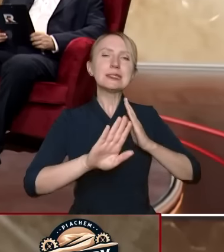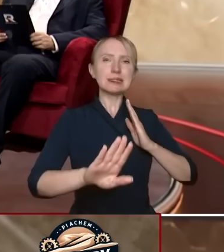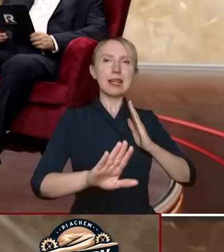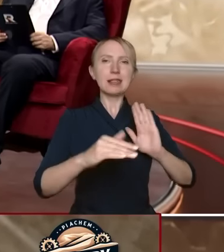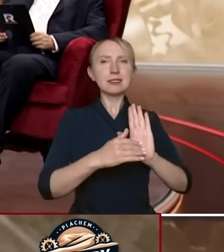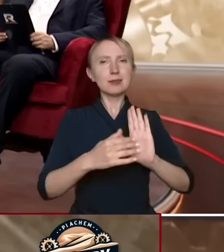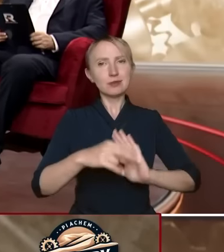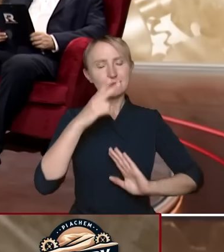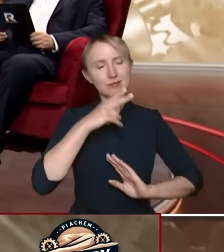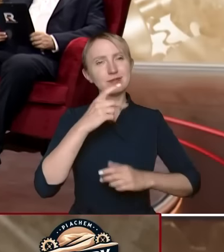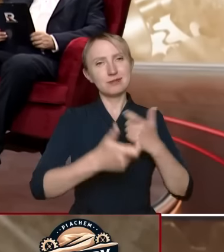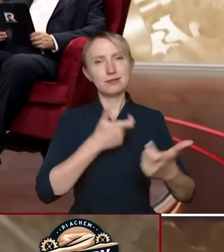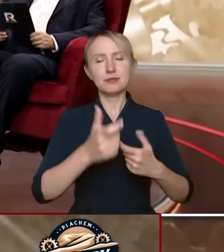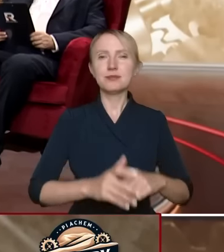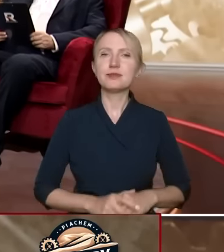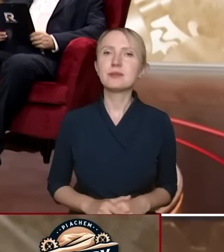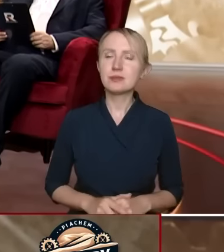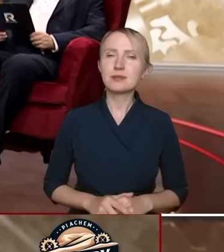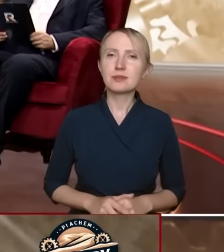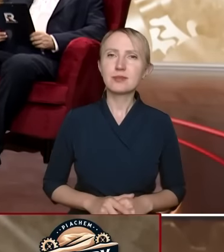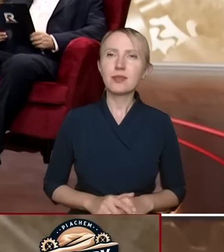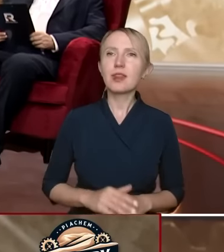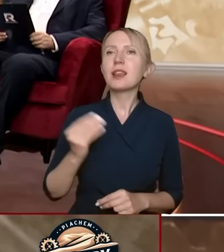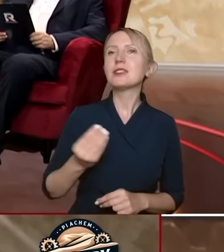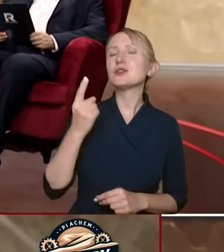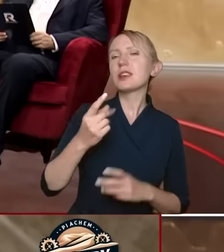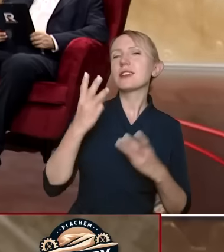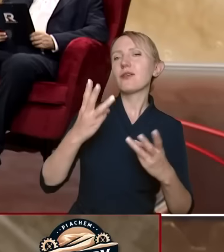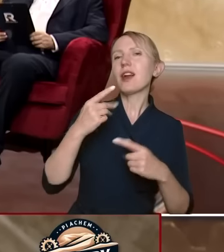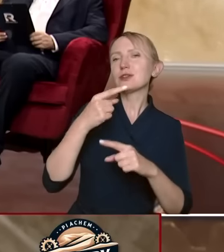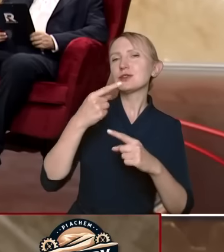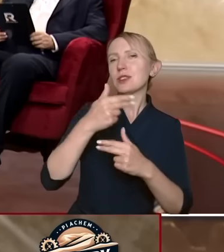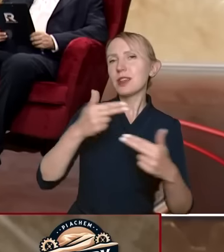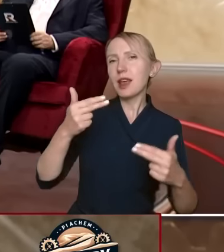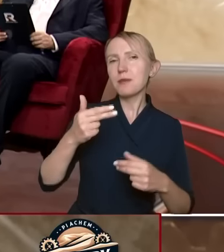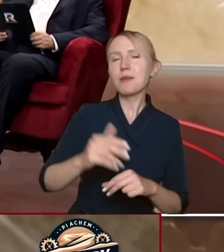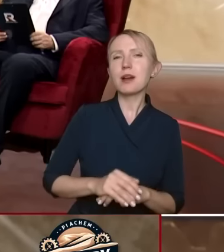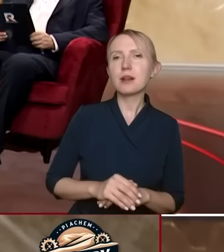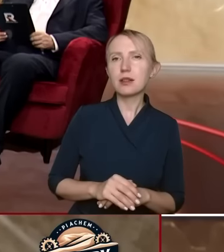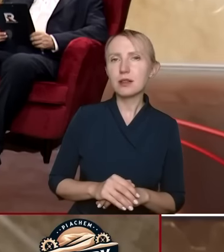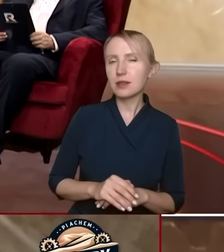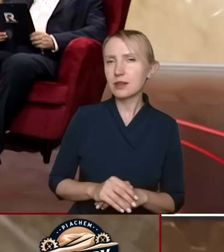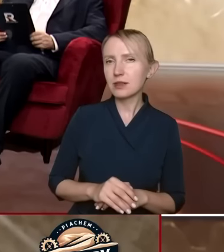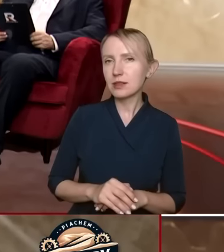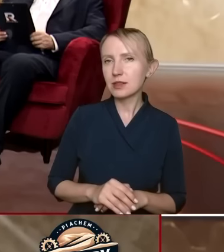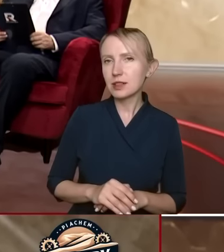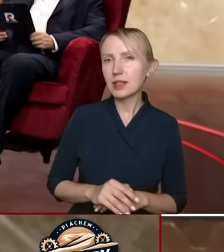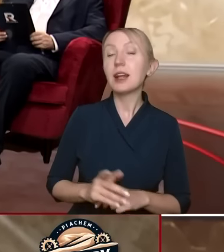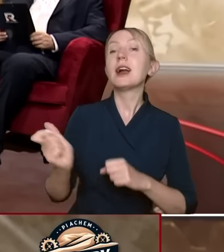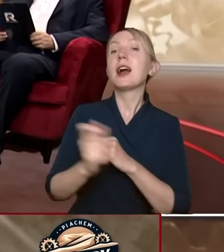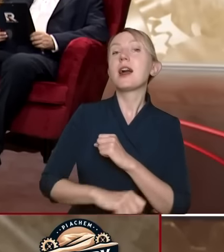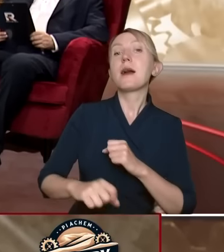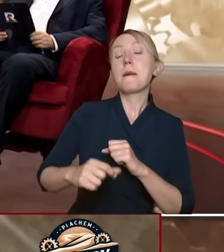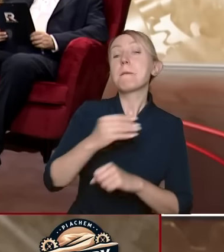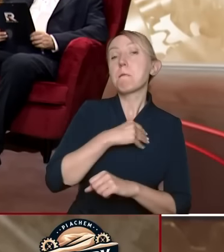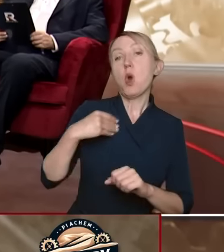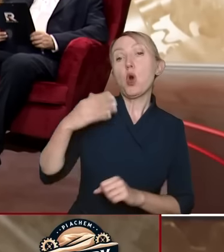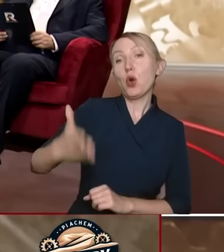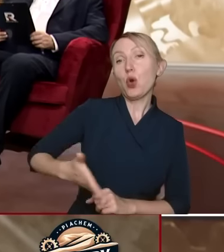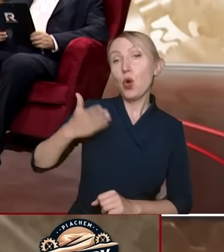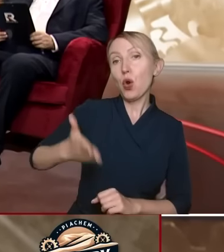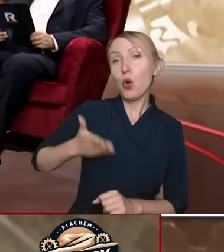podchodzić. No to jeszcze jeden ważny temat. Mają po łbie zebrać w Polsce kolejarze, w